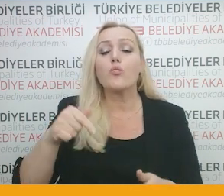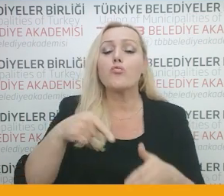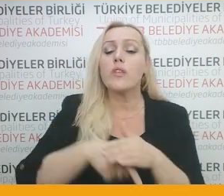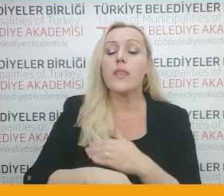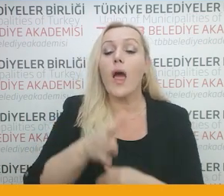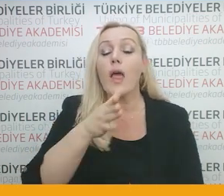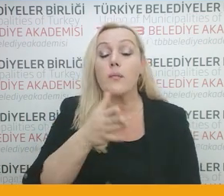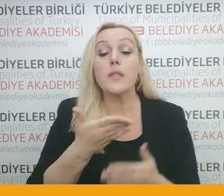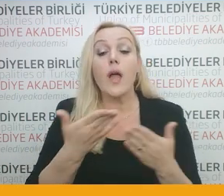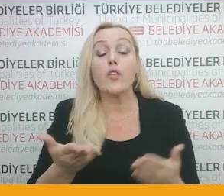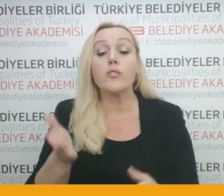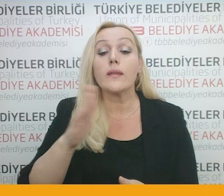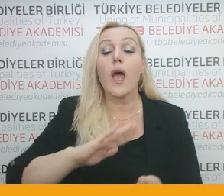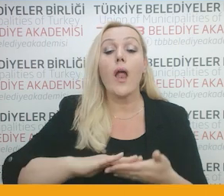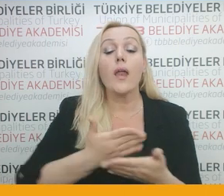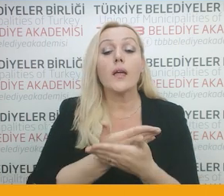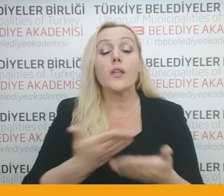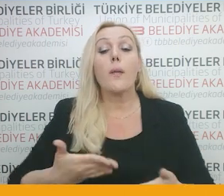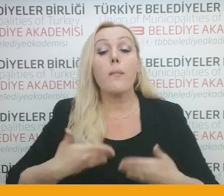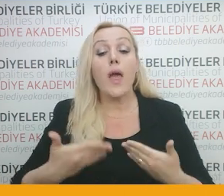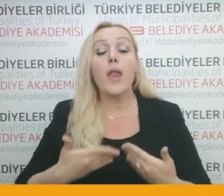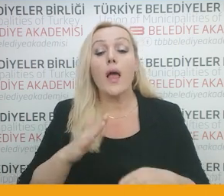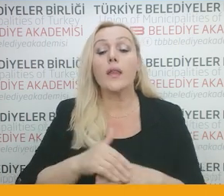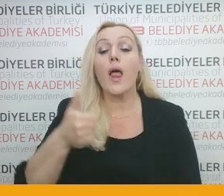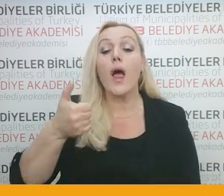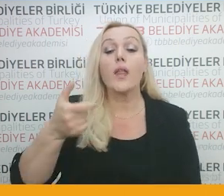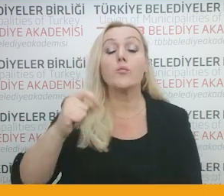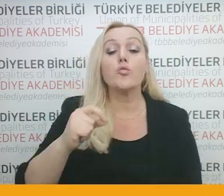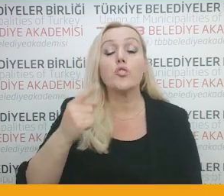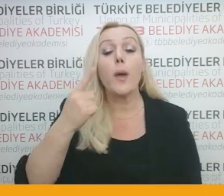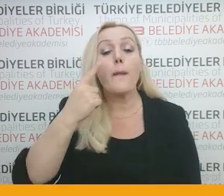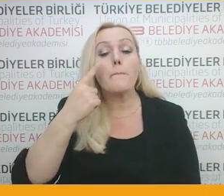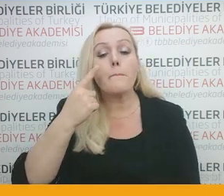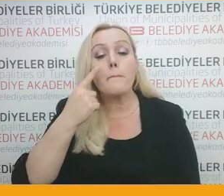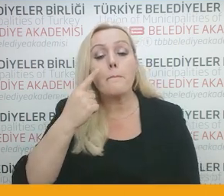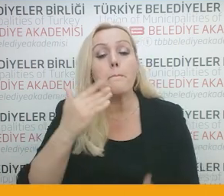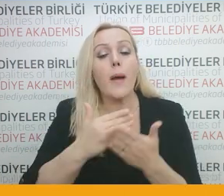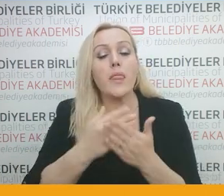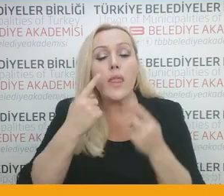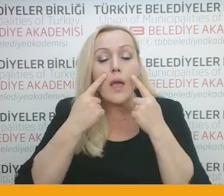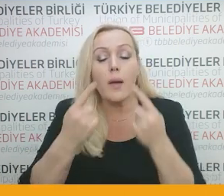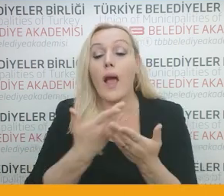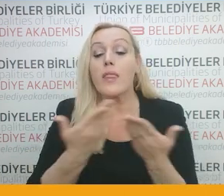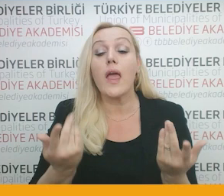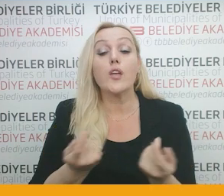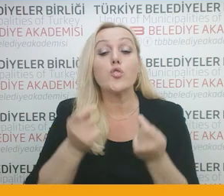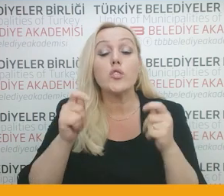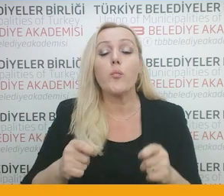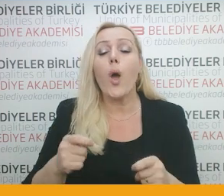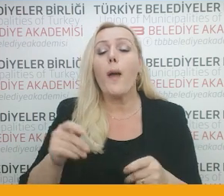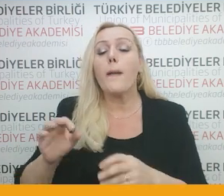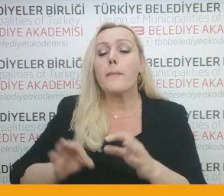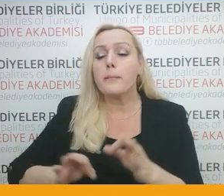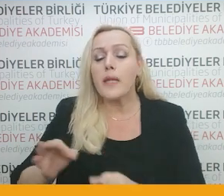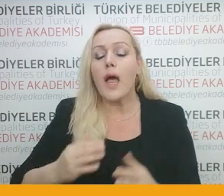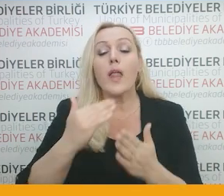Ancak diğer arkadaşlar merak edenler 60. maddeye bakabilir. Malzemetler biriminin ne iş yaptığını, stratejik plan, performans programı